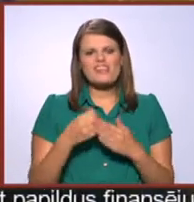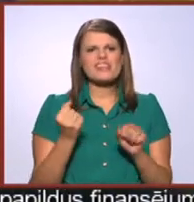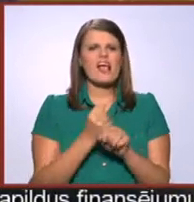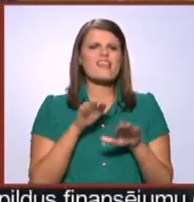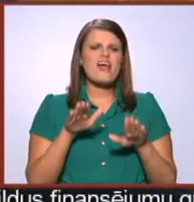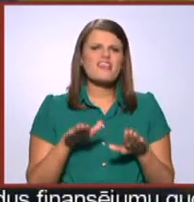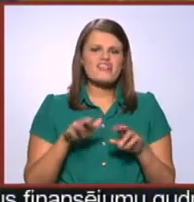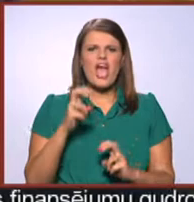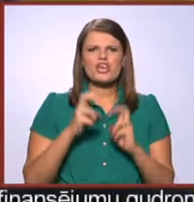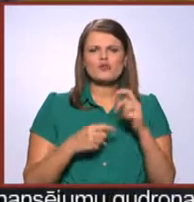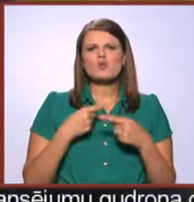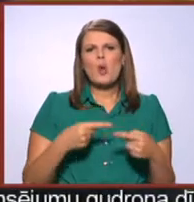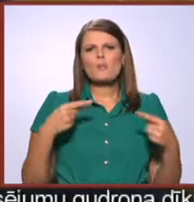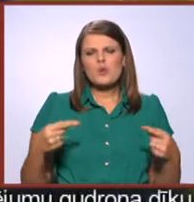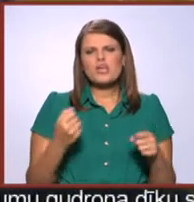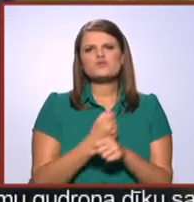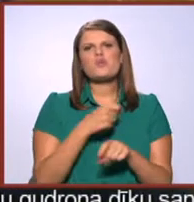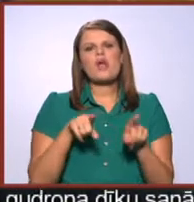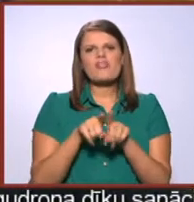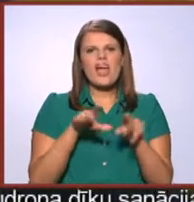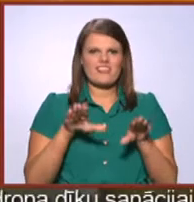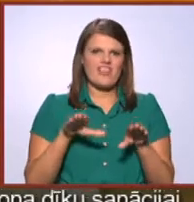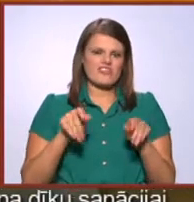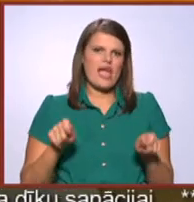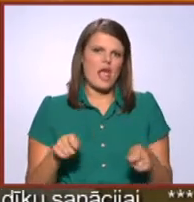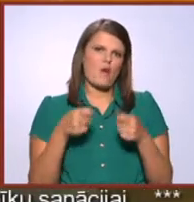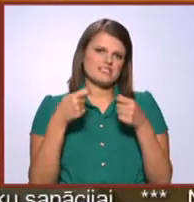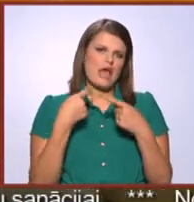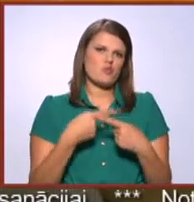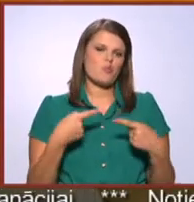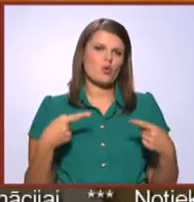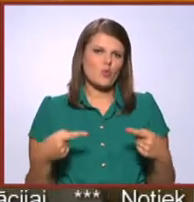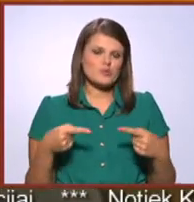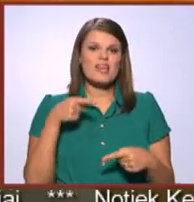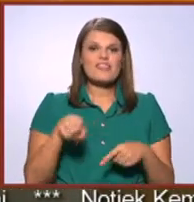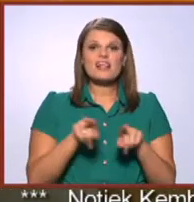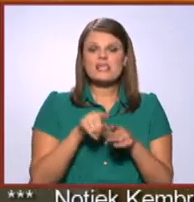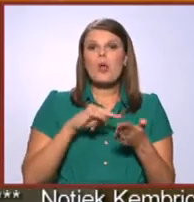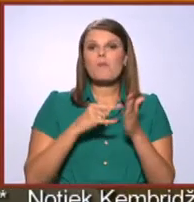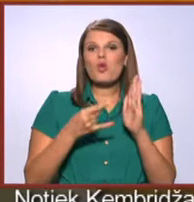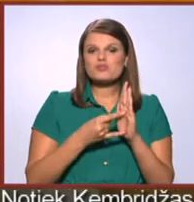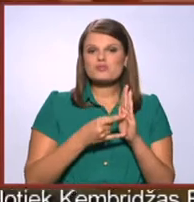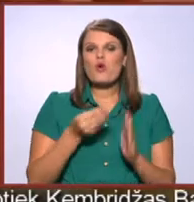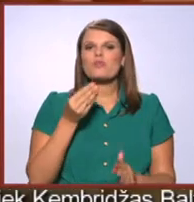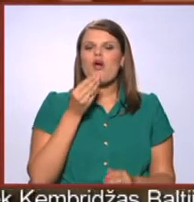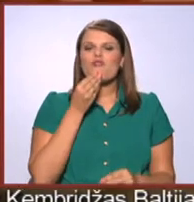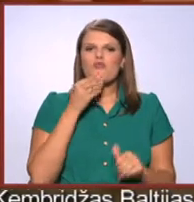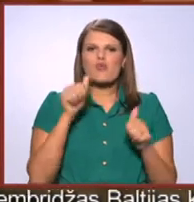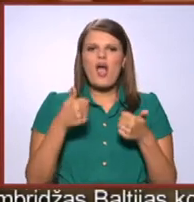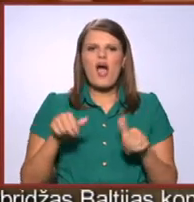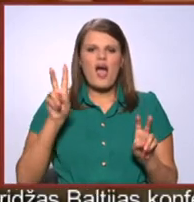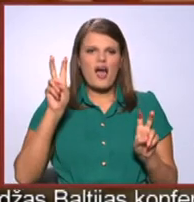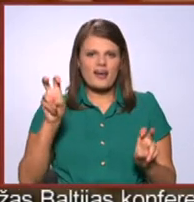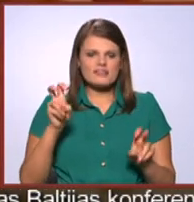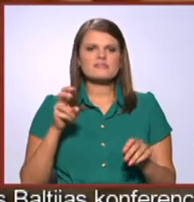vietēji ražoto produkciju, gan arī vietēji audzēto produkciju. Tāds arī ir projekta Food Art mērķis – darīt pieejams